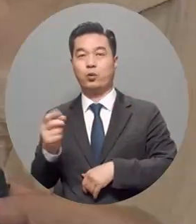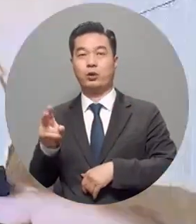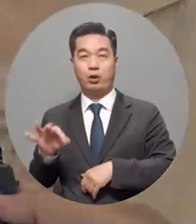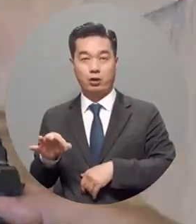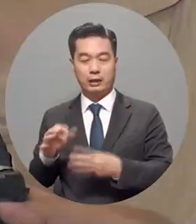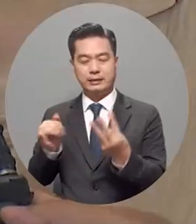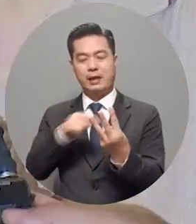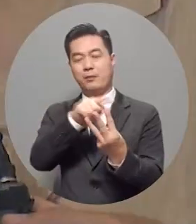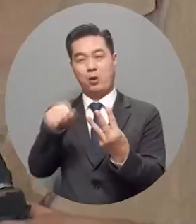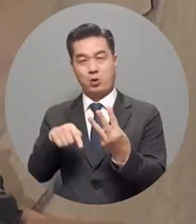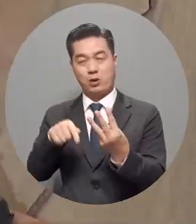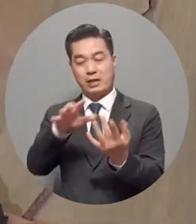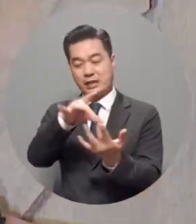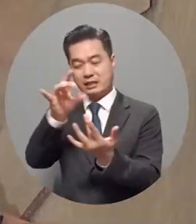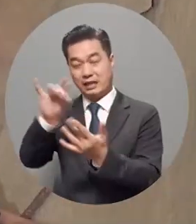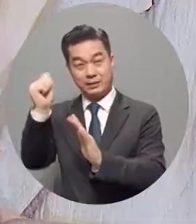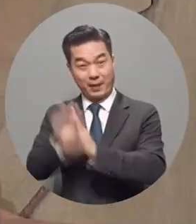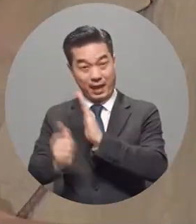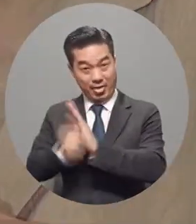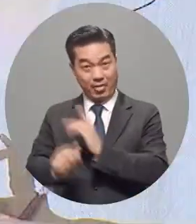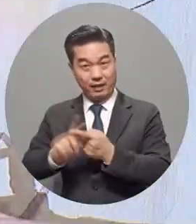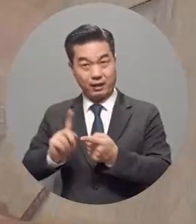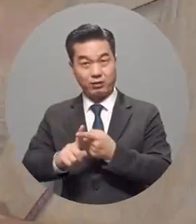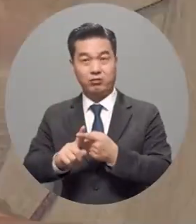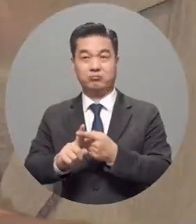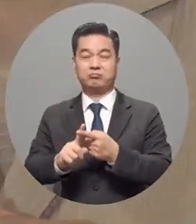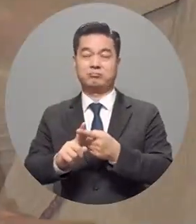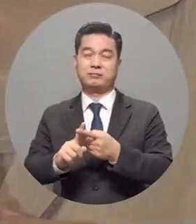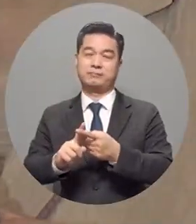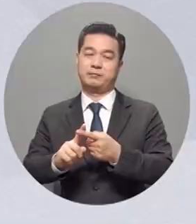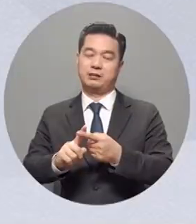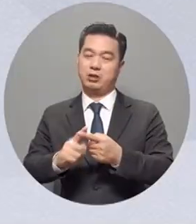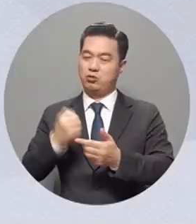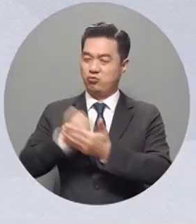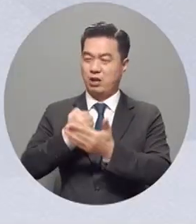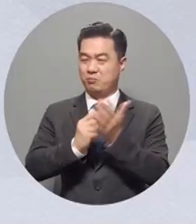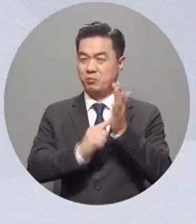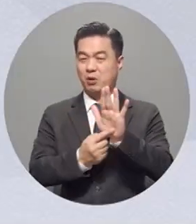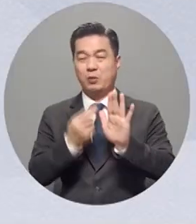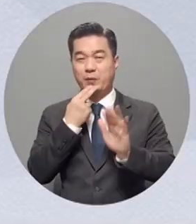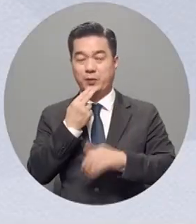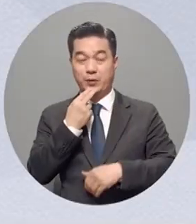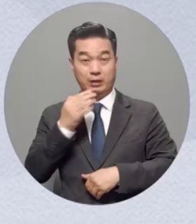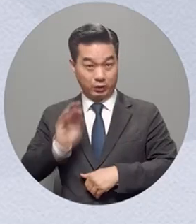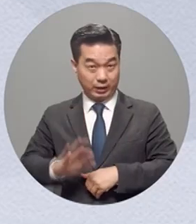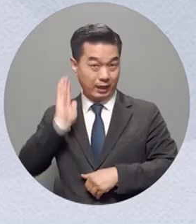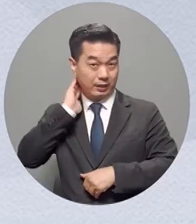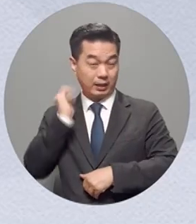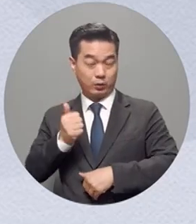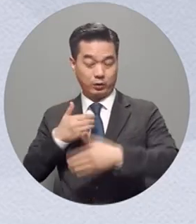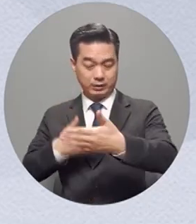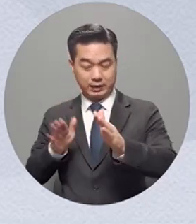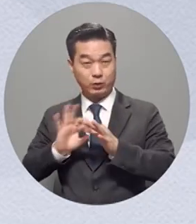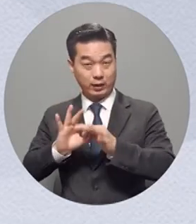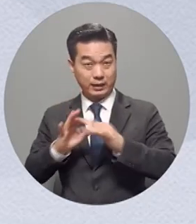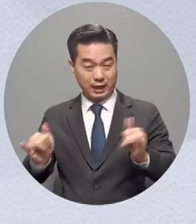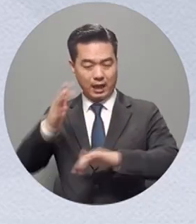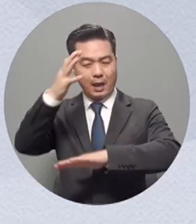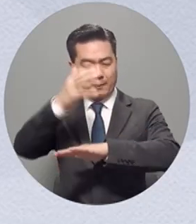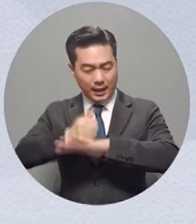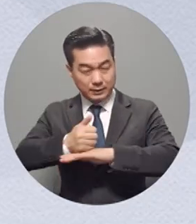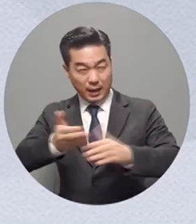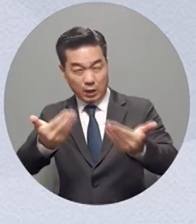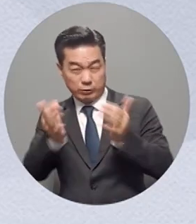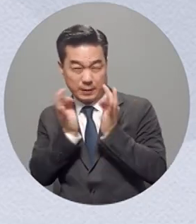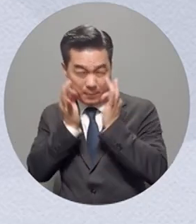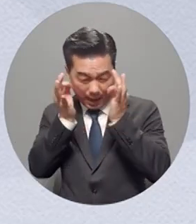인사 실패에도 공개적으로 유감을 표하진 않았습니다. 이에 대해 대통령실 관계자는 막판 유치 전으로